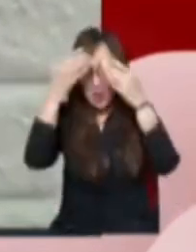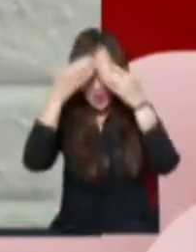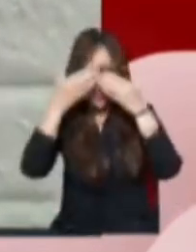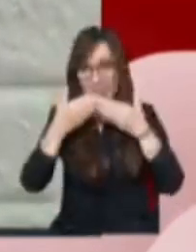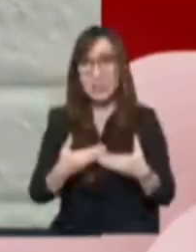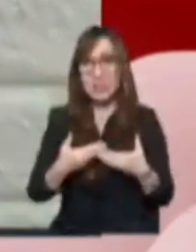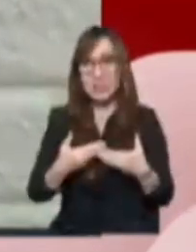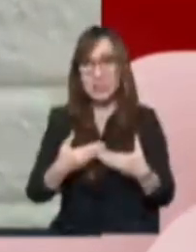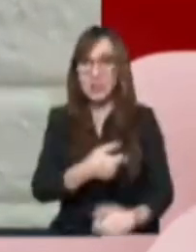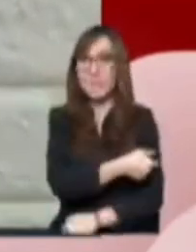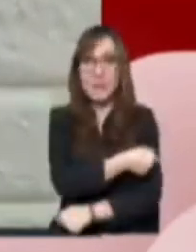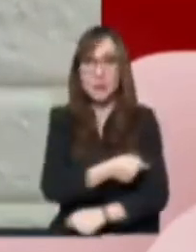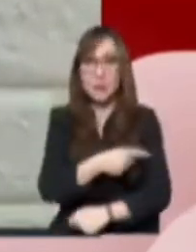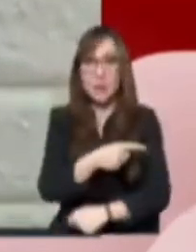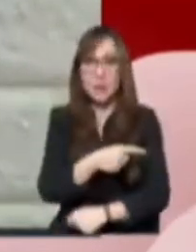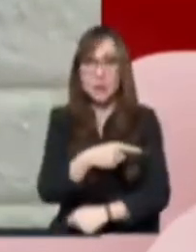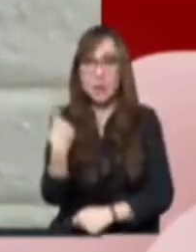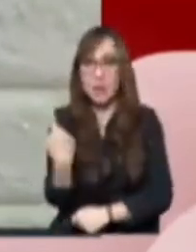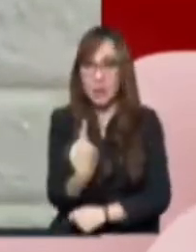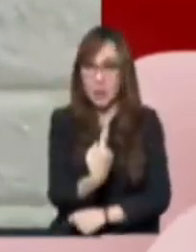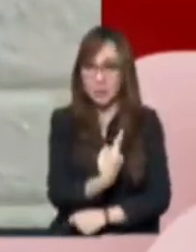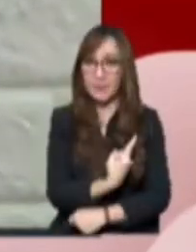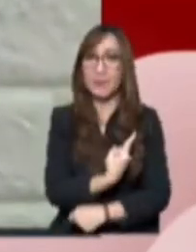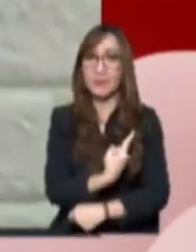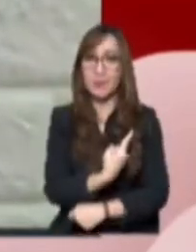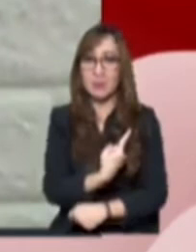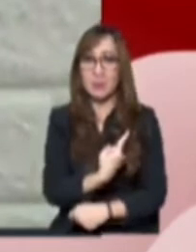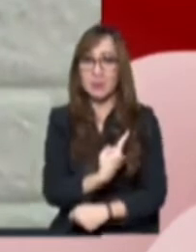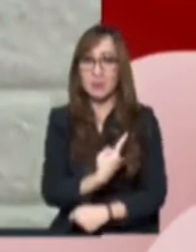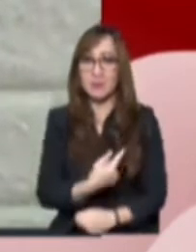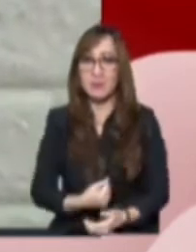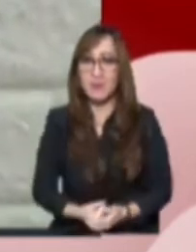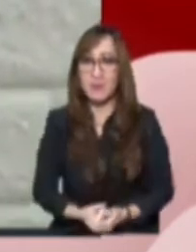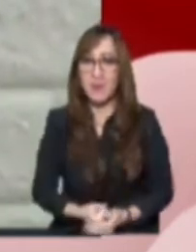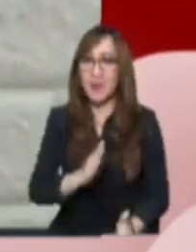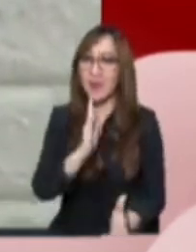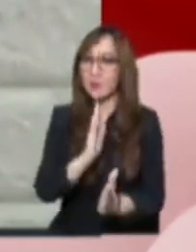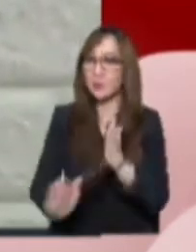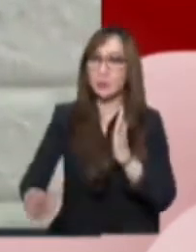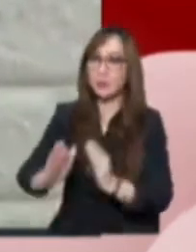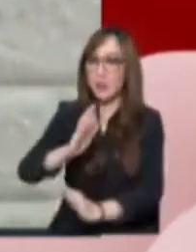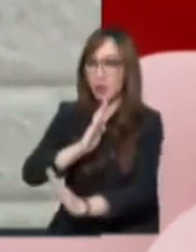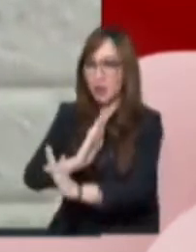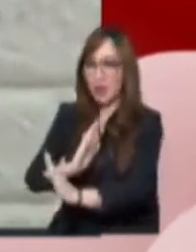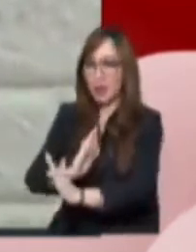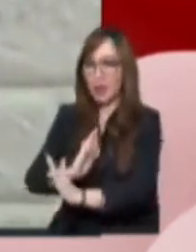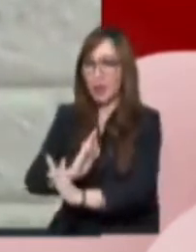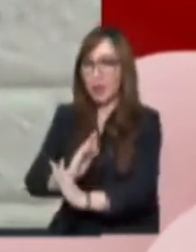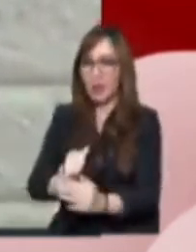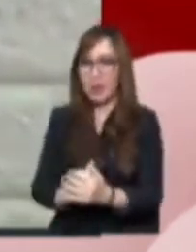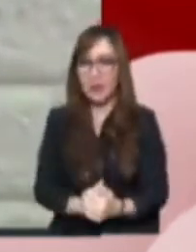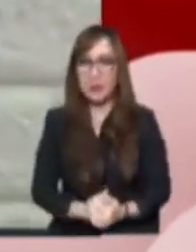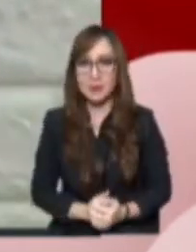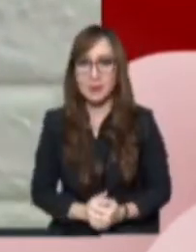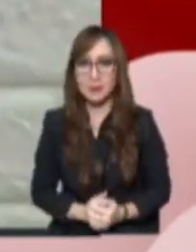petugas kami kalau itu terjadi di pintu tebing maka mereka kita tolak pastinya tipenya akan kita